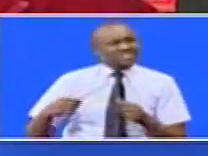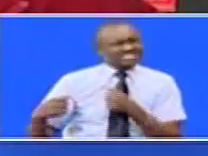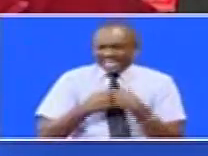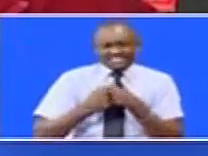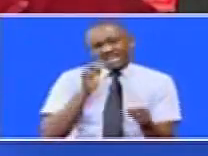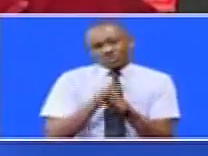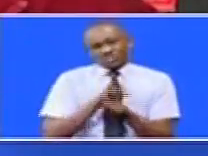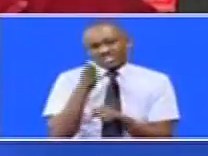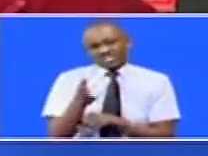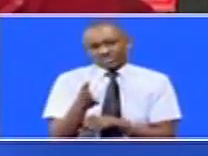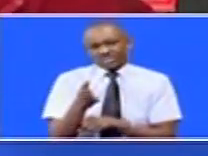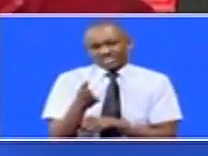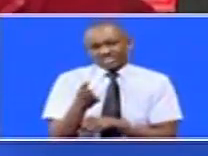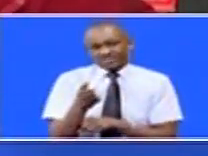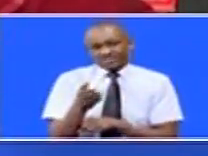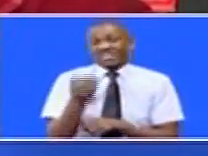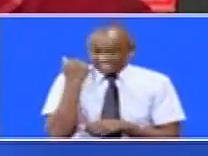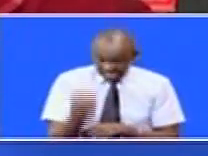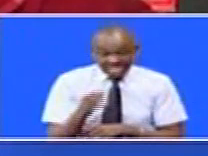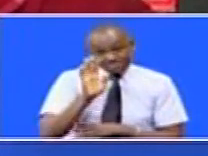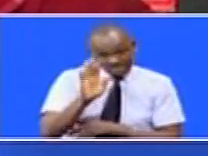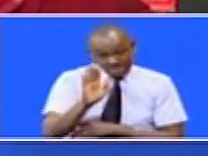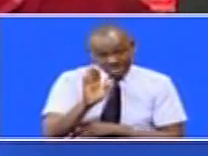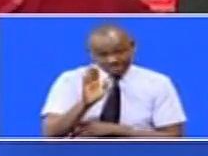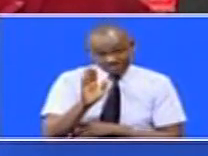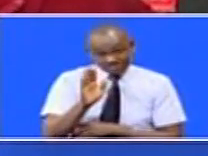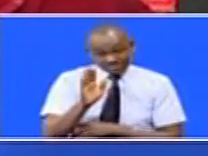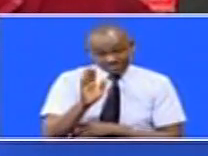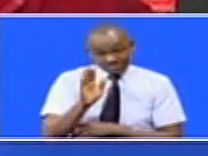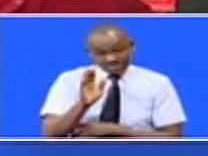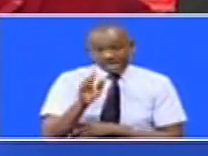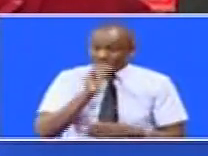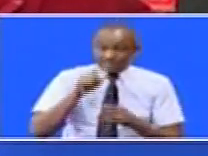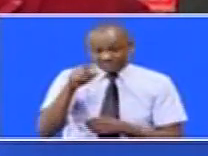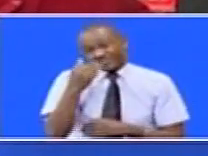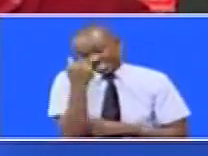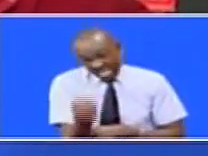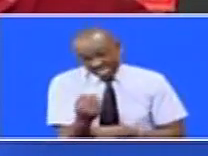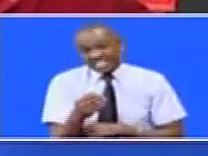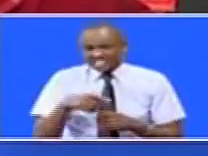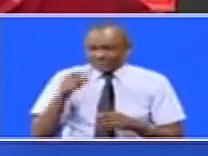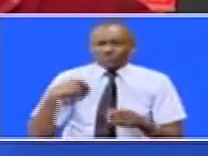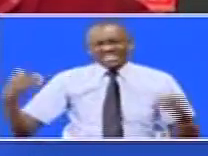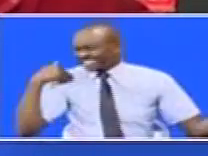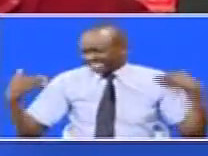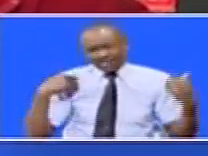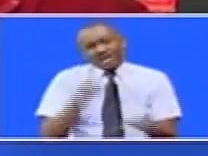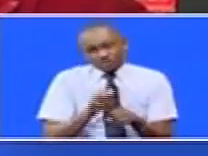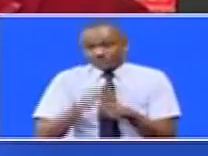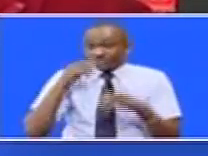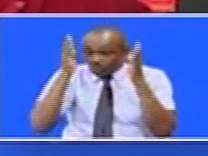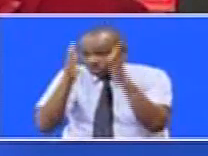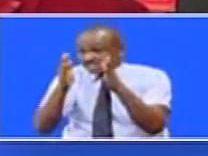mtoto ambaye umri wake ni tuseme ni chini atasumbua kwa sababu haezi